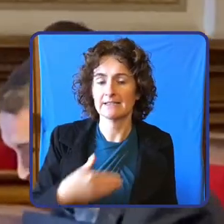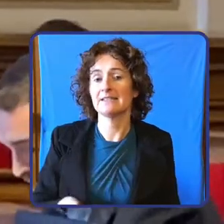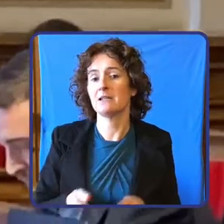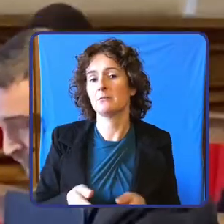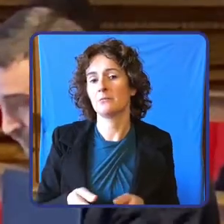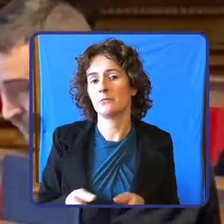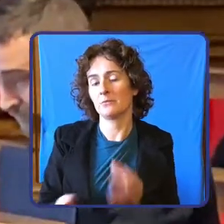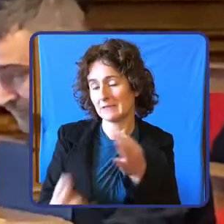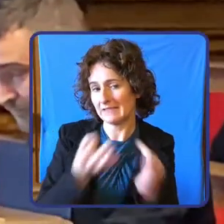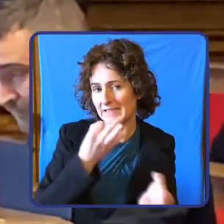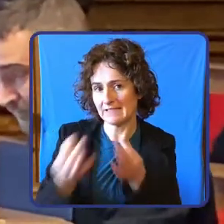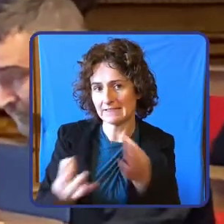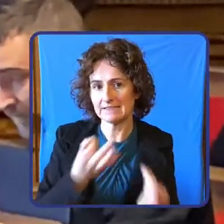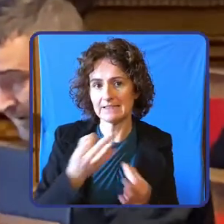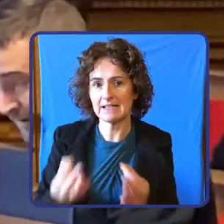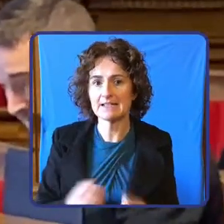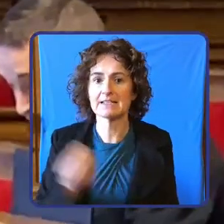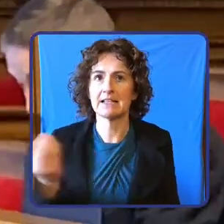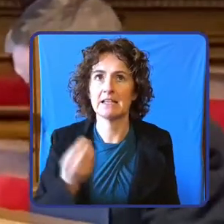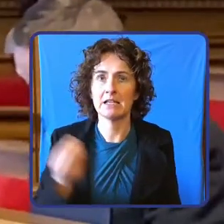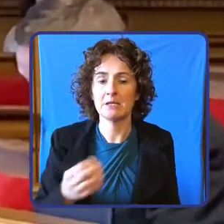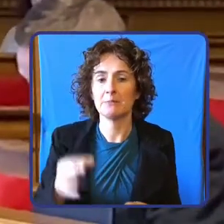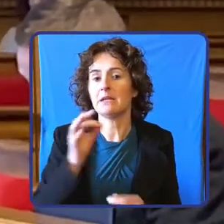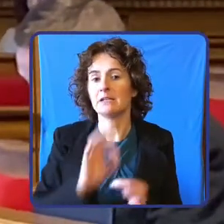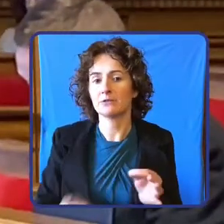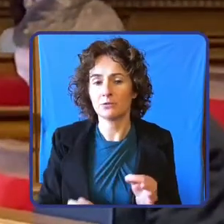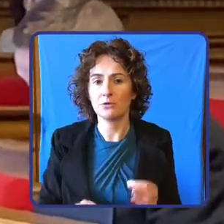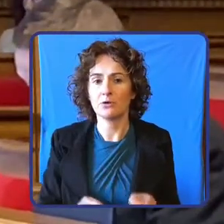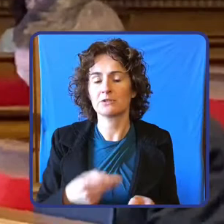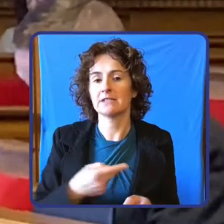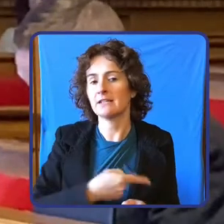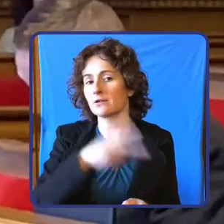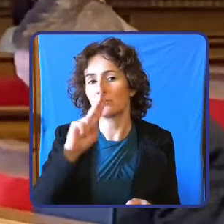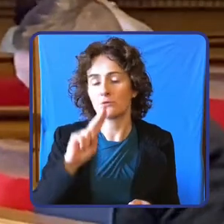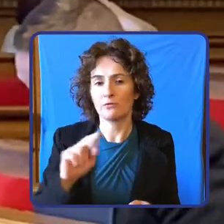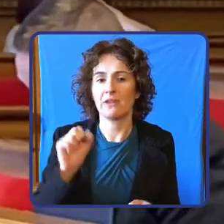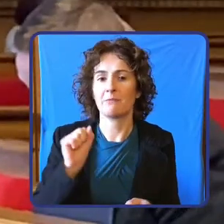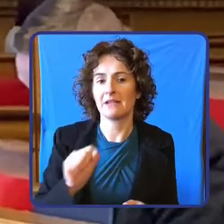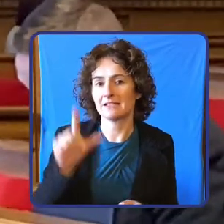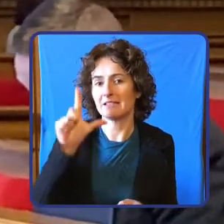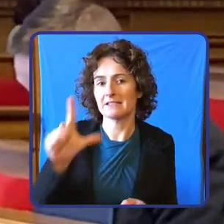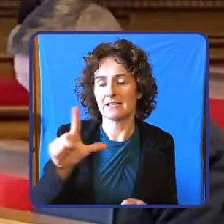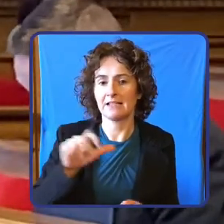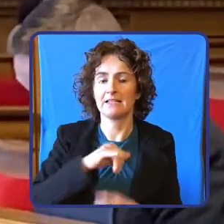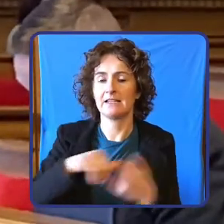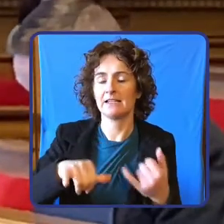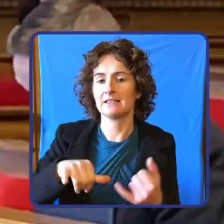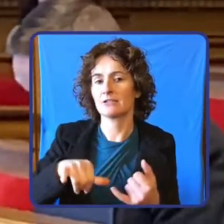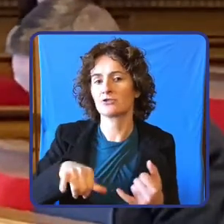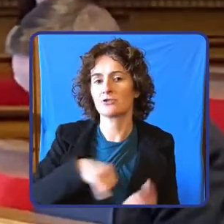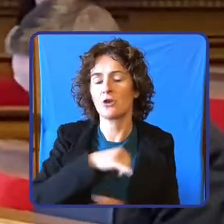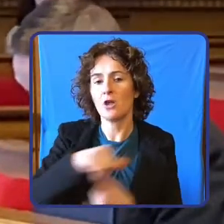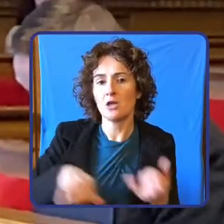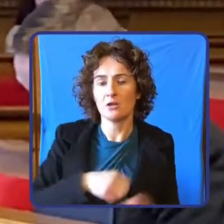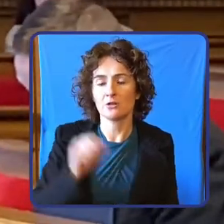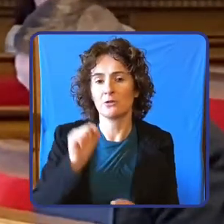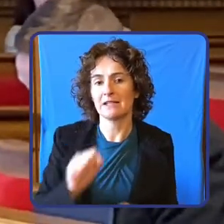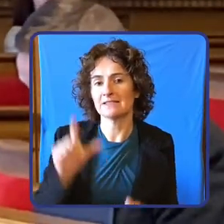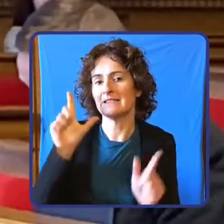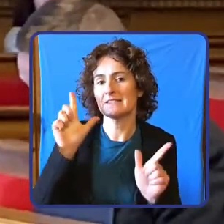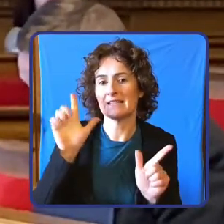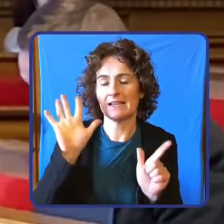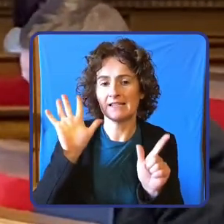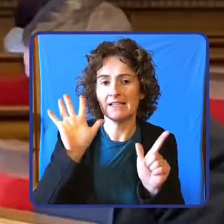megkérdezni, hogy mi történt november 17-e és január 27-e között, hogy nem sikerült